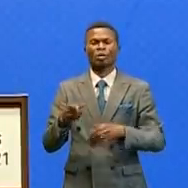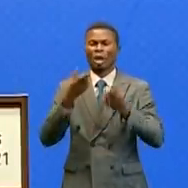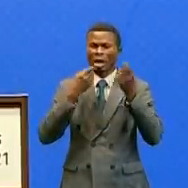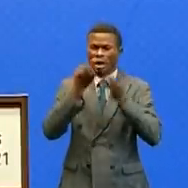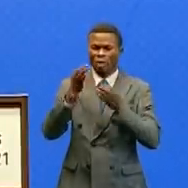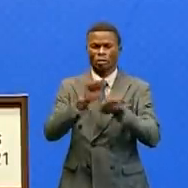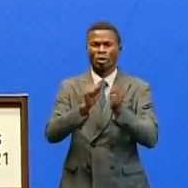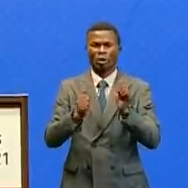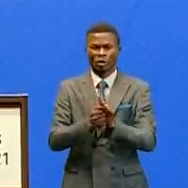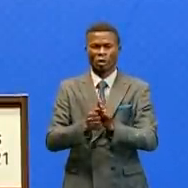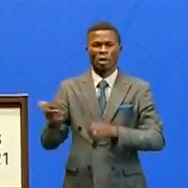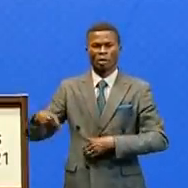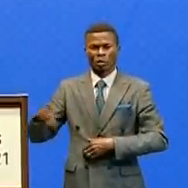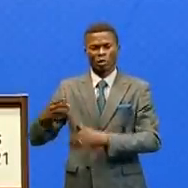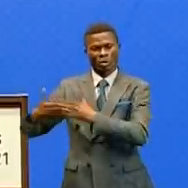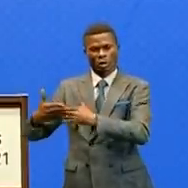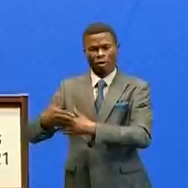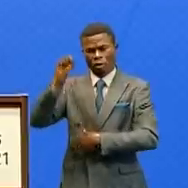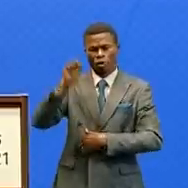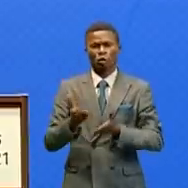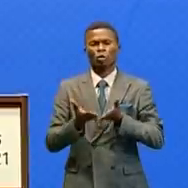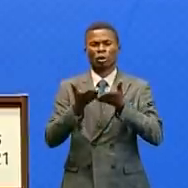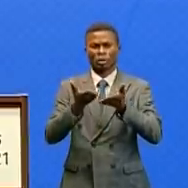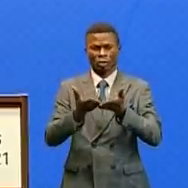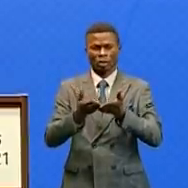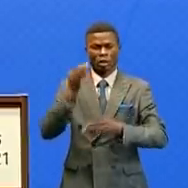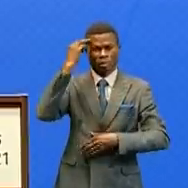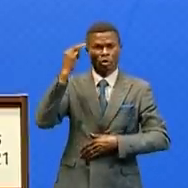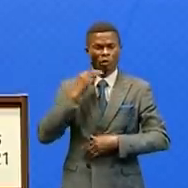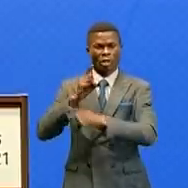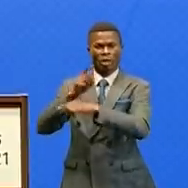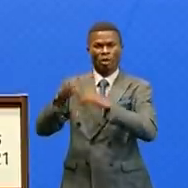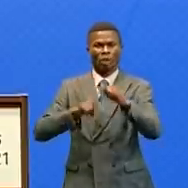Évoquant la situation dans la province voisine du Sud Kivu, le